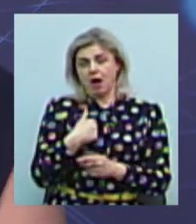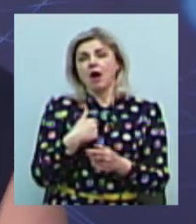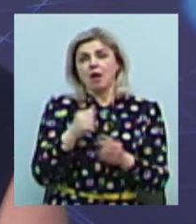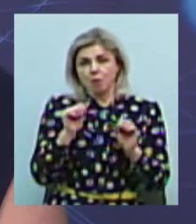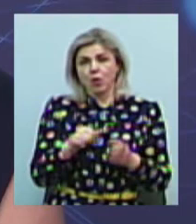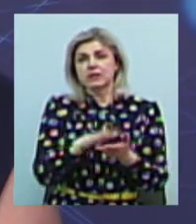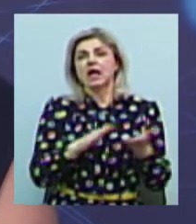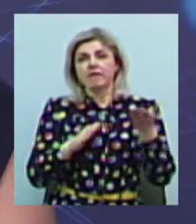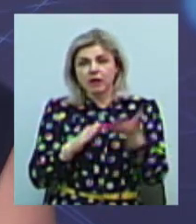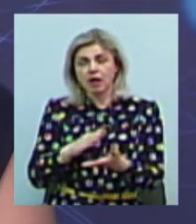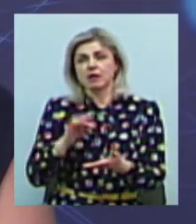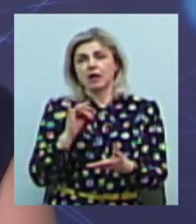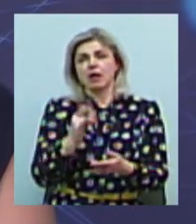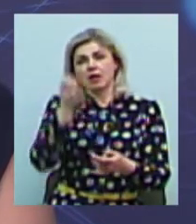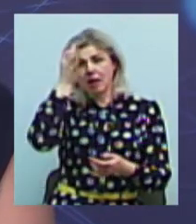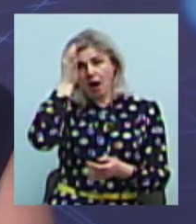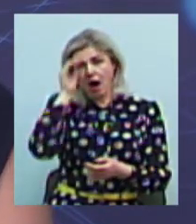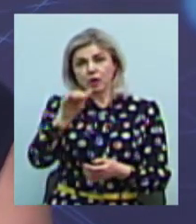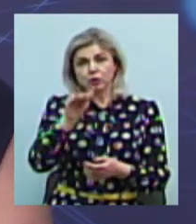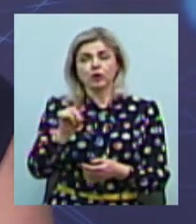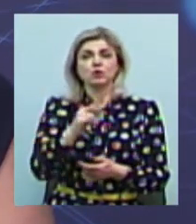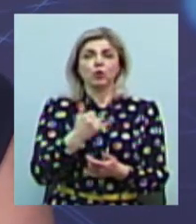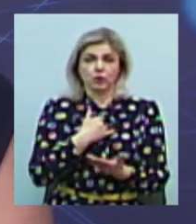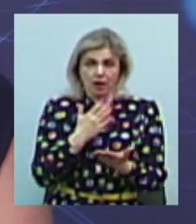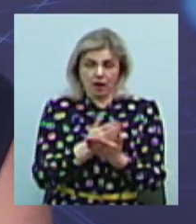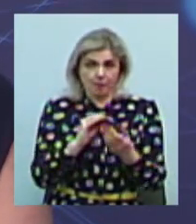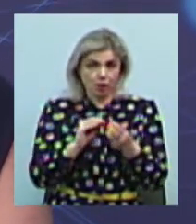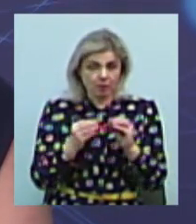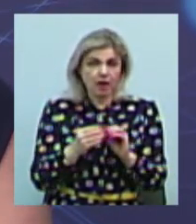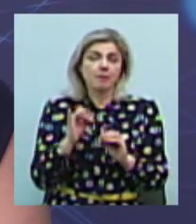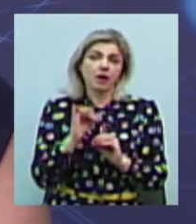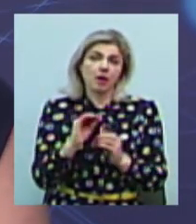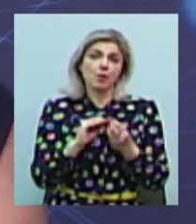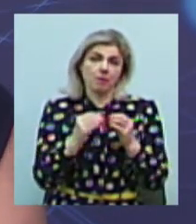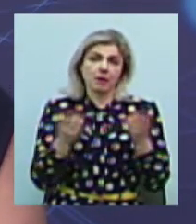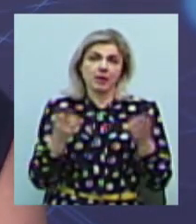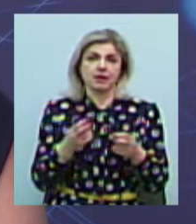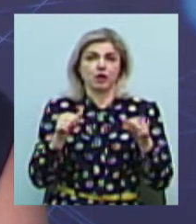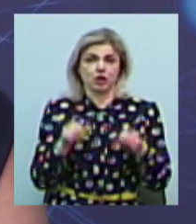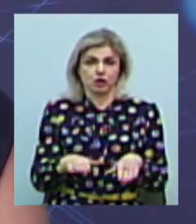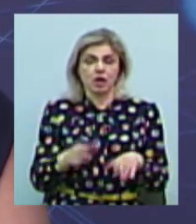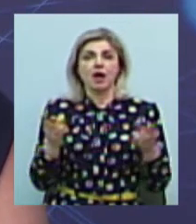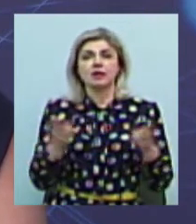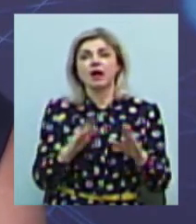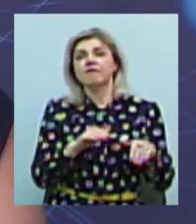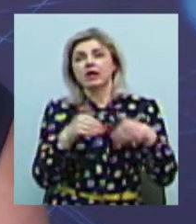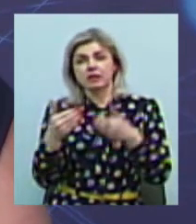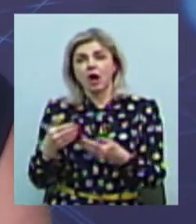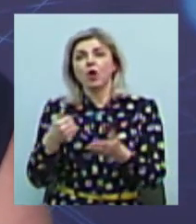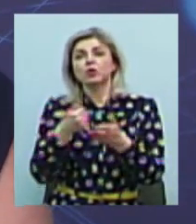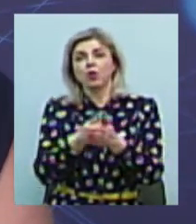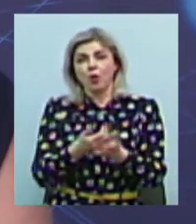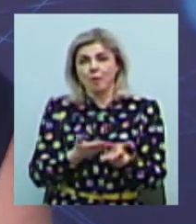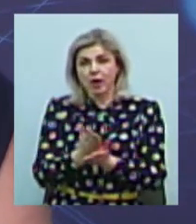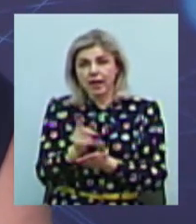постійно нагадувати, що ми є, що у нас є проблеми, і потрібно їх вирішувати. Звичайно, треба звертатися до політиків, до